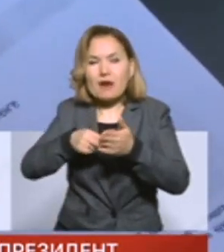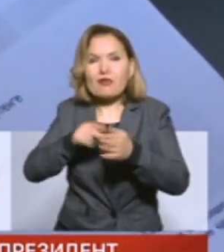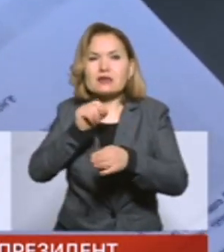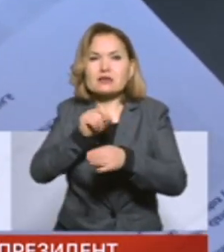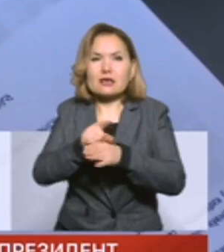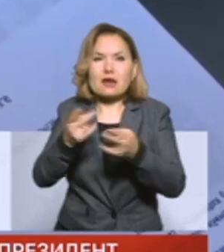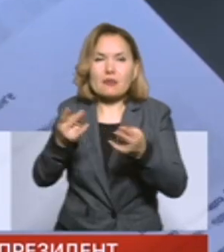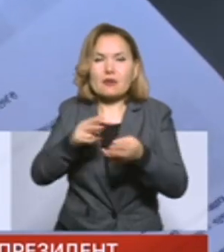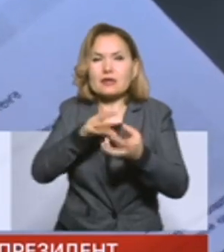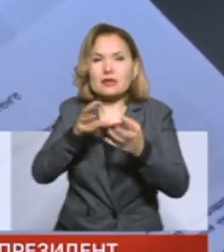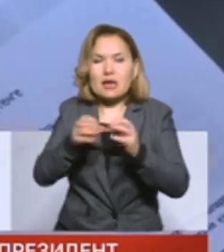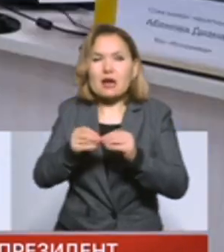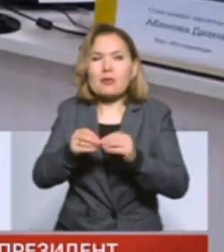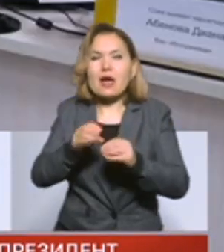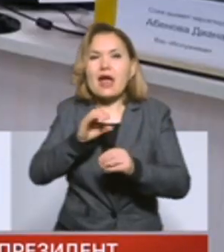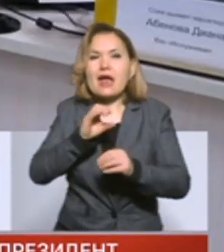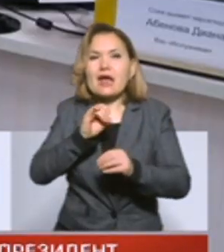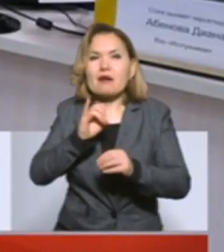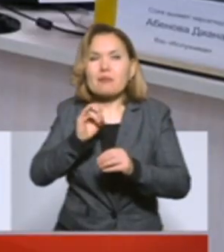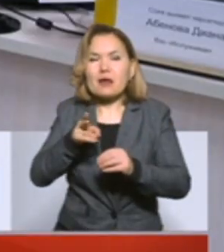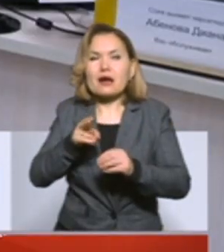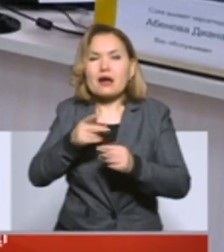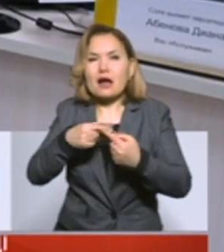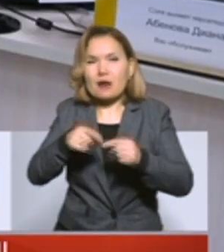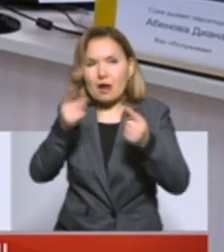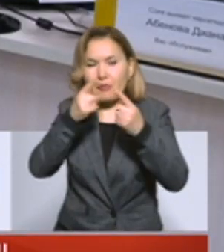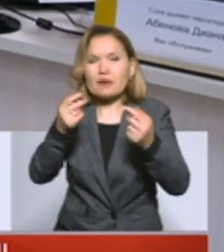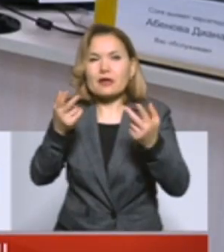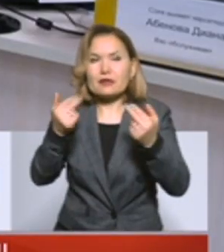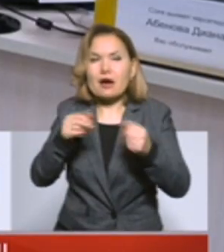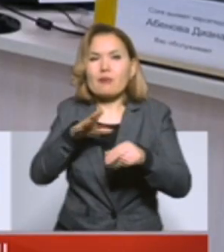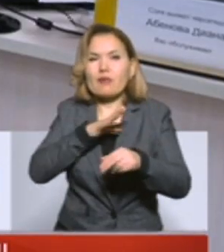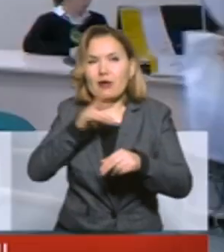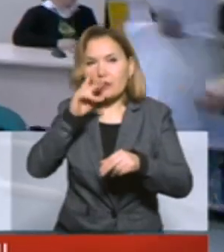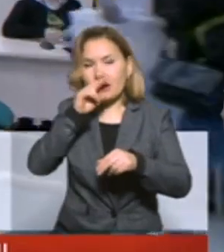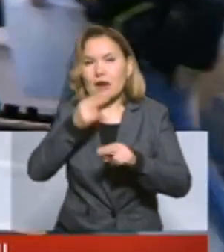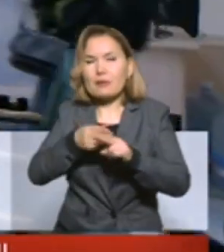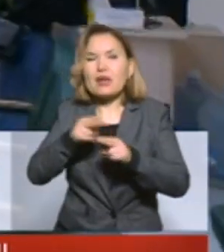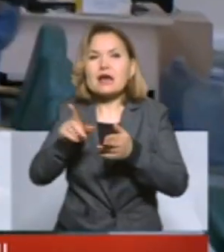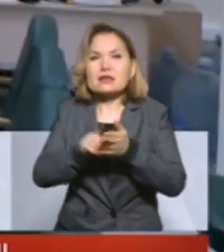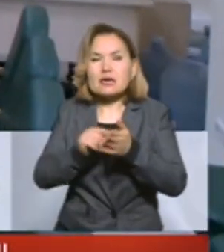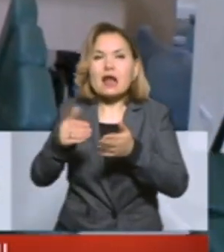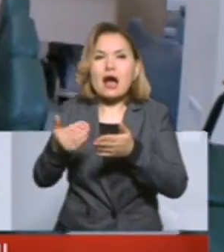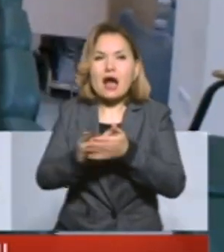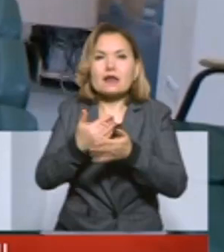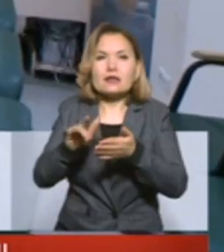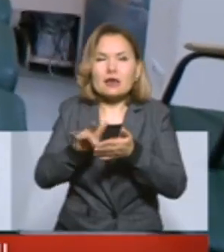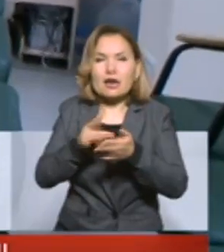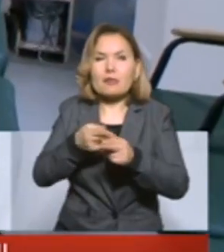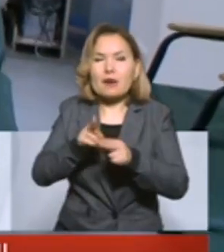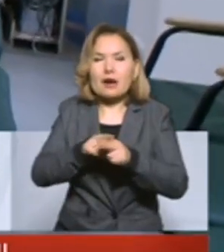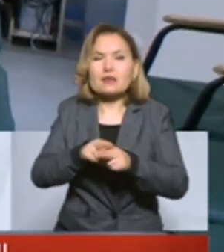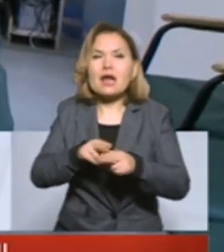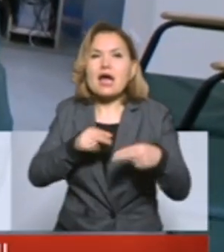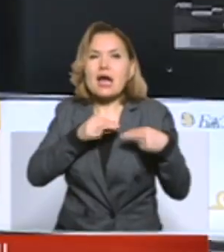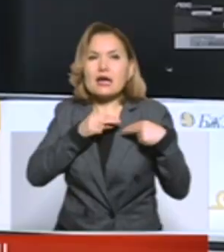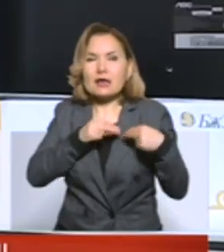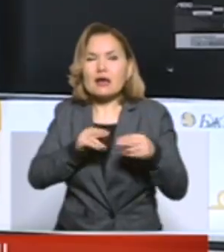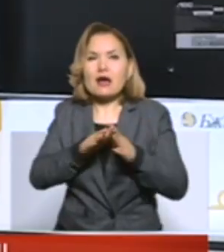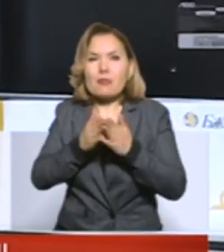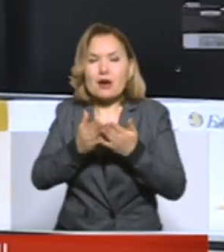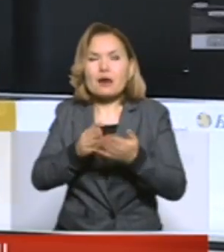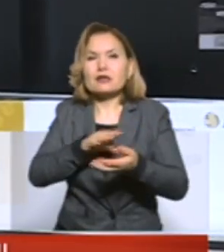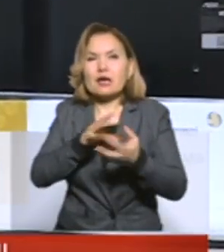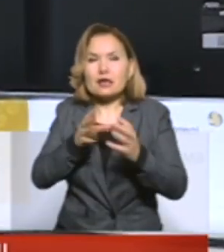Еңбек министрлігінің дерегінше мұндай жағдайлар расымен болып тұрады. Зейнетақыны қайта есептету үшін еңбек кітапшасын, ал онда